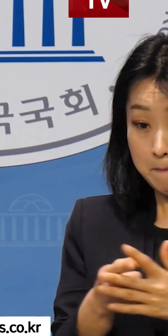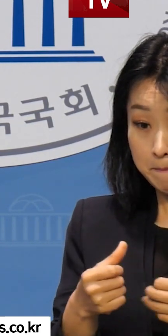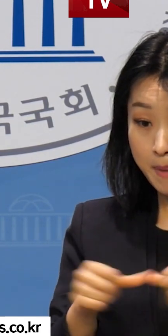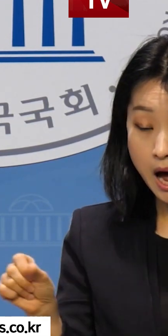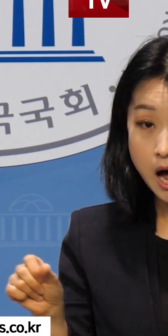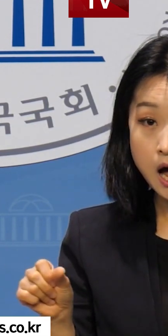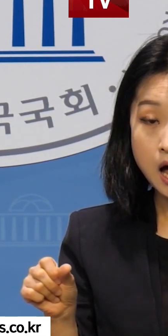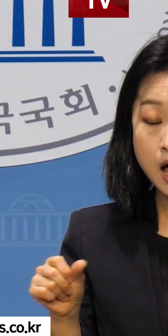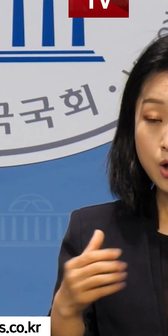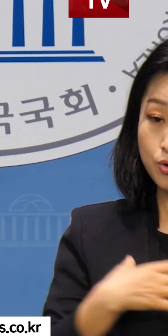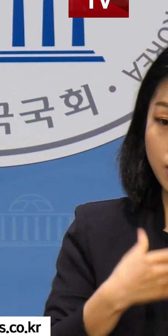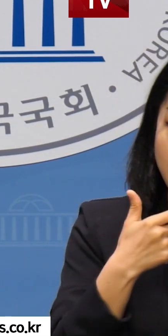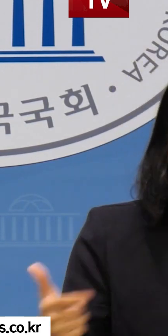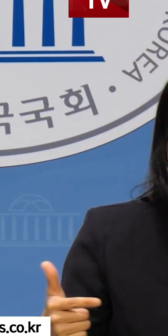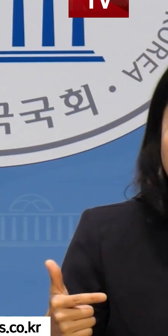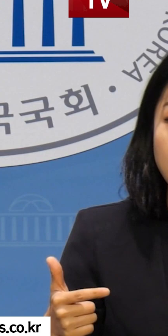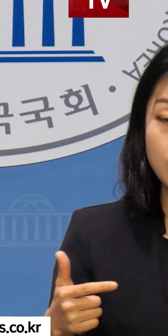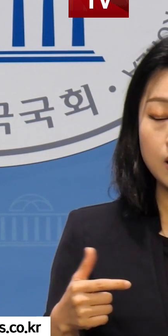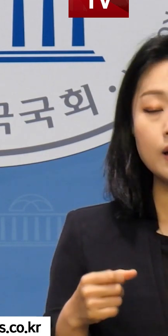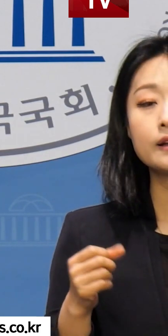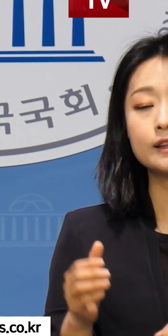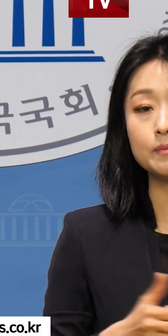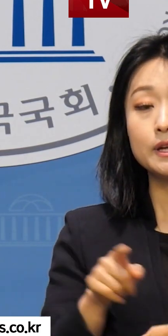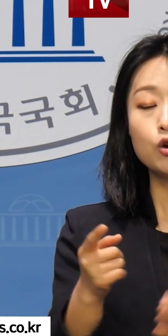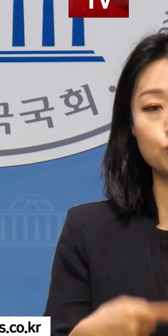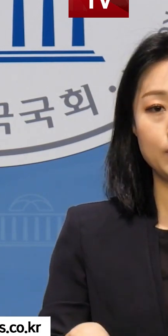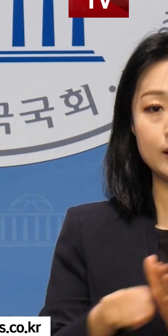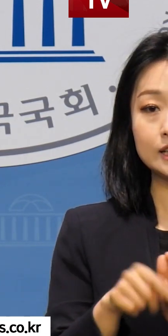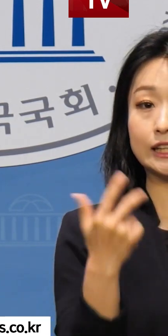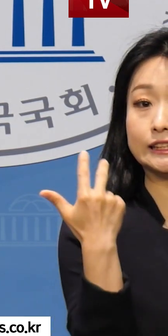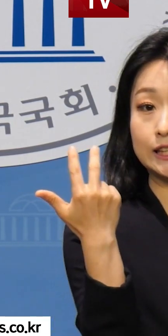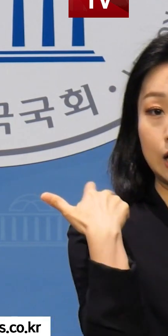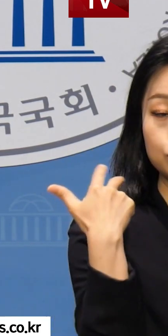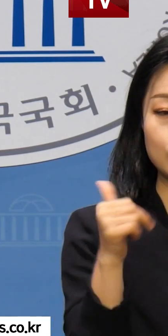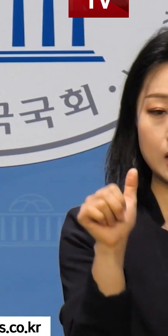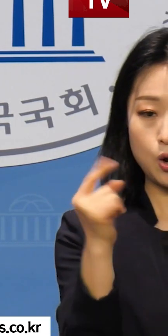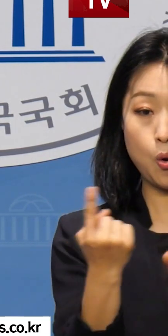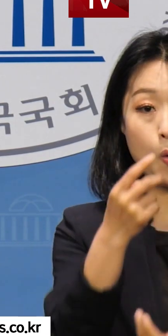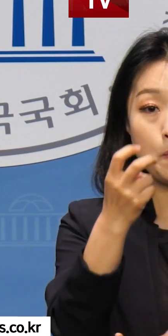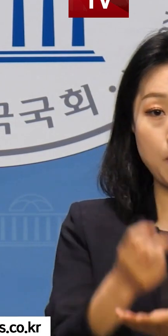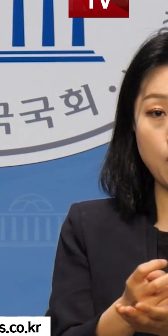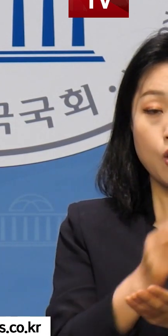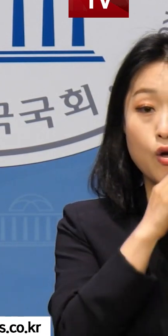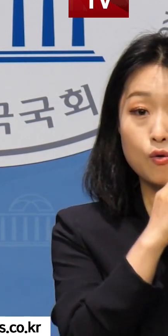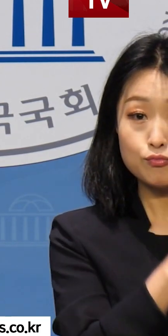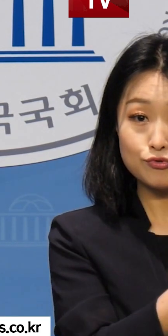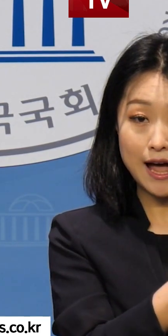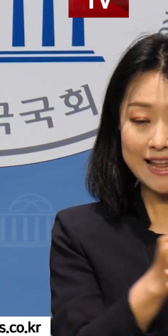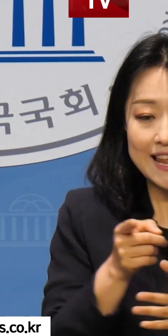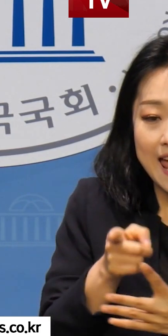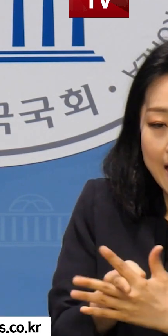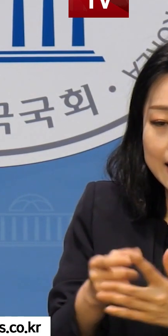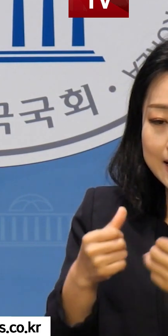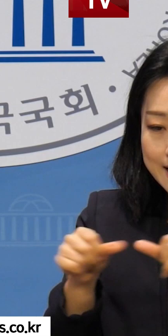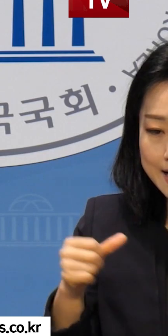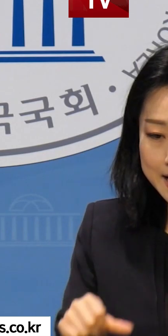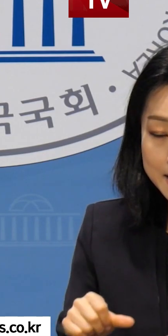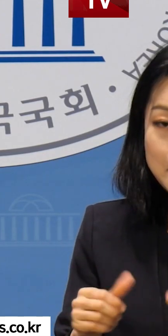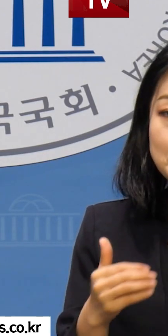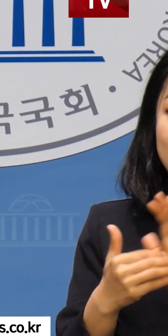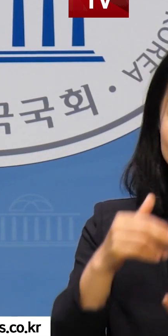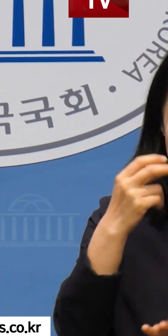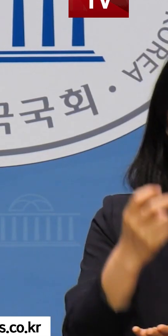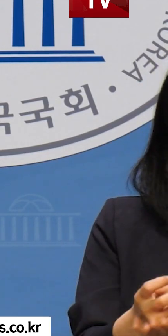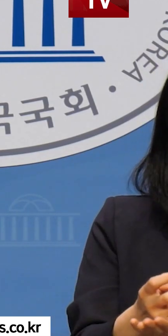빠른 대책을 강구해야 합니다. 저는 이를 위해 지난주 1호 공동법안으로 북한 해킹 방지법, 즉